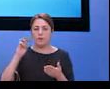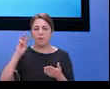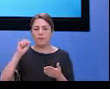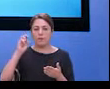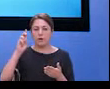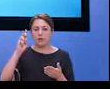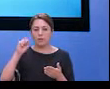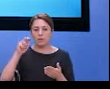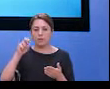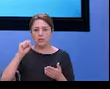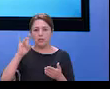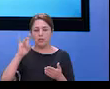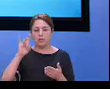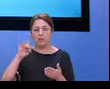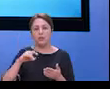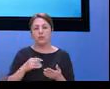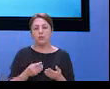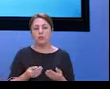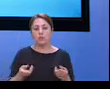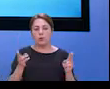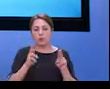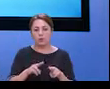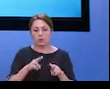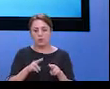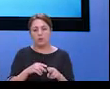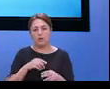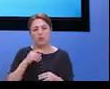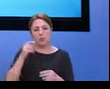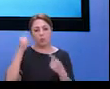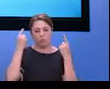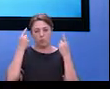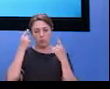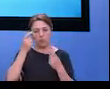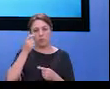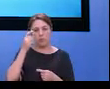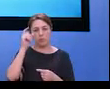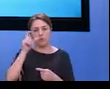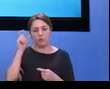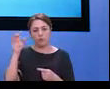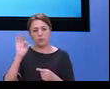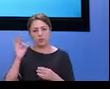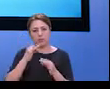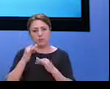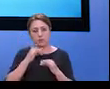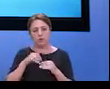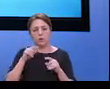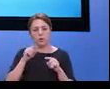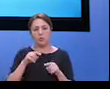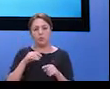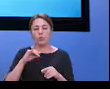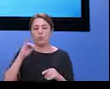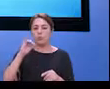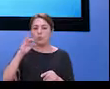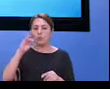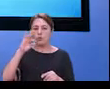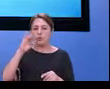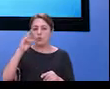қолдирган алломалар билан танишиб чиқамиз. Шулардан биринчиси Геродот, яъни юнон тарихчиси милоддан